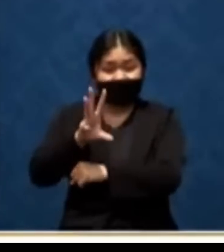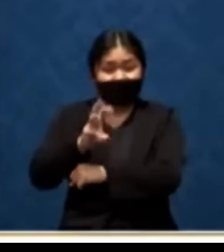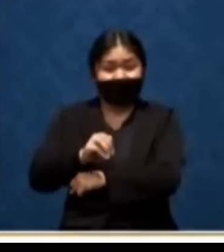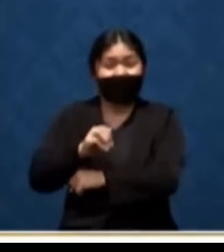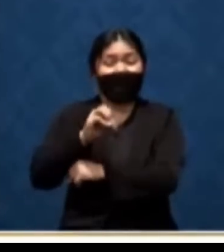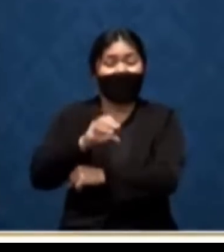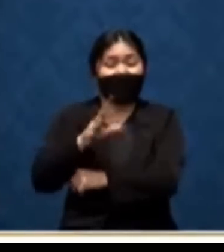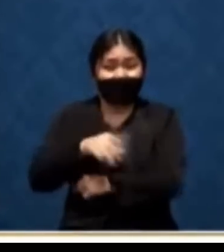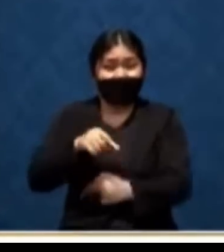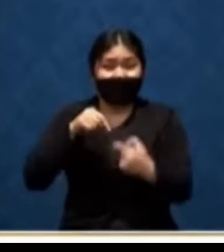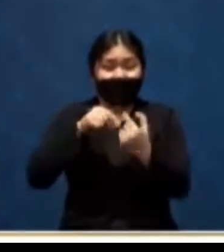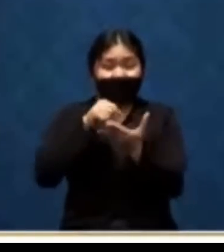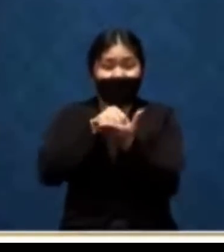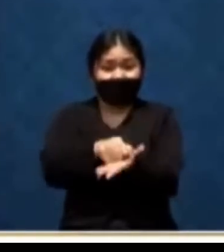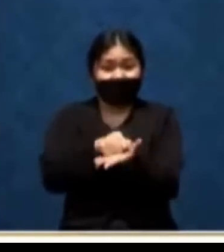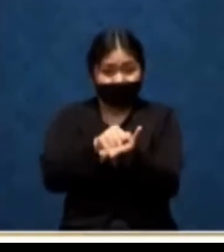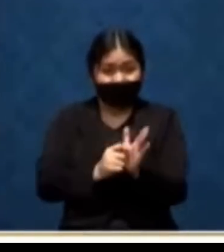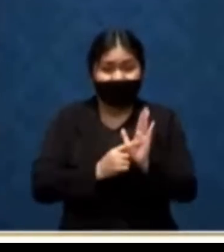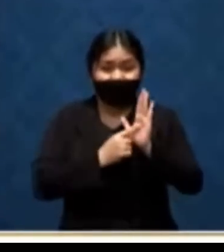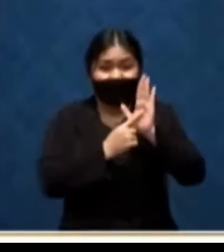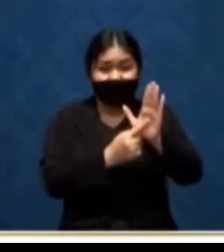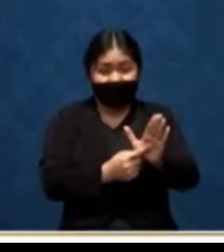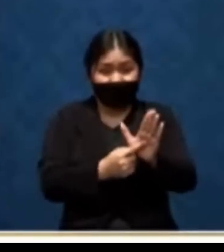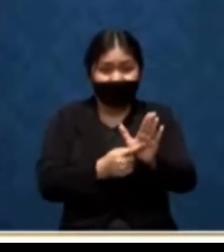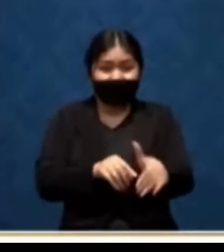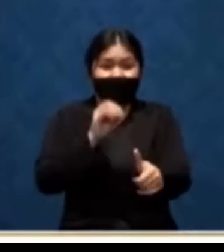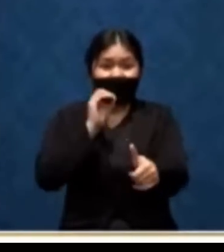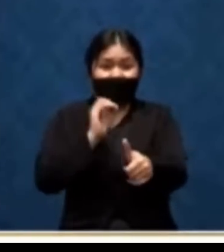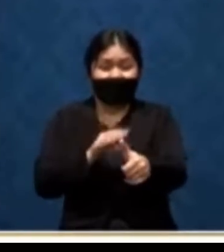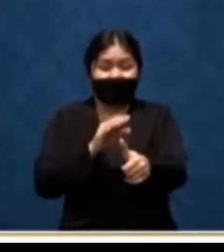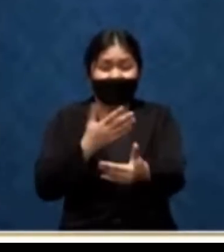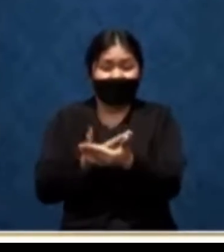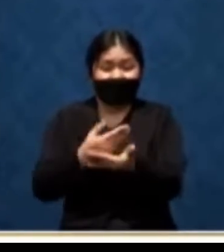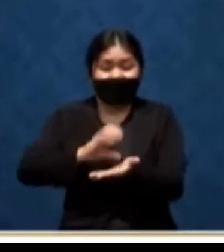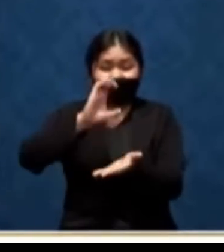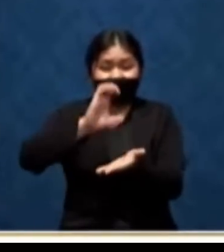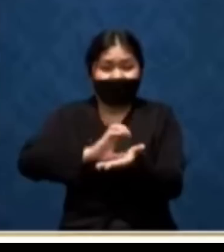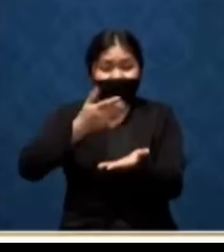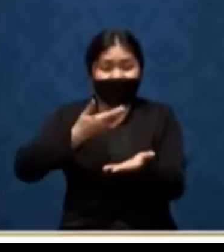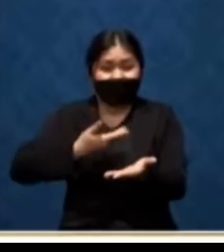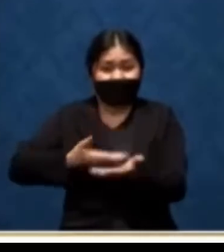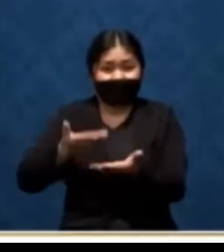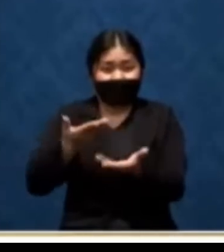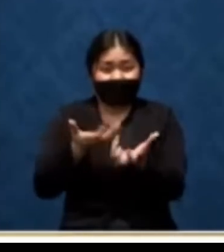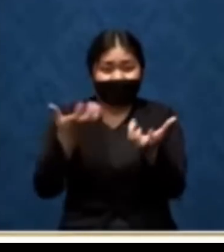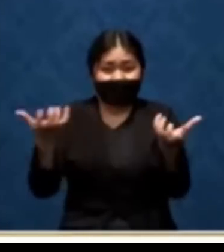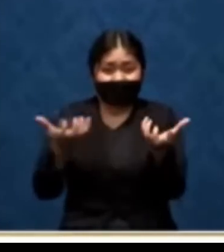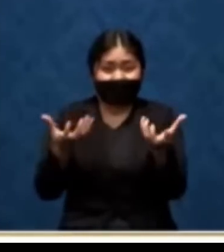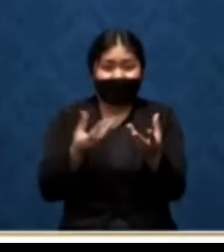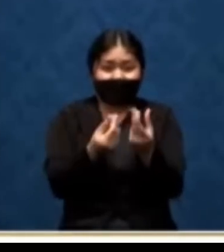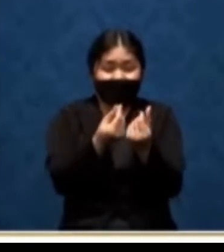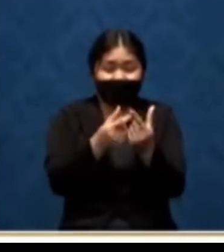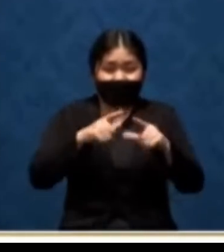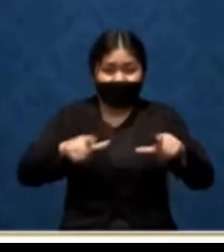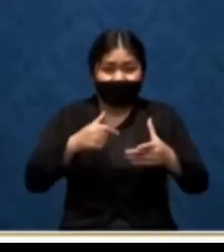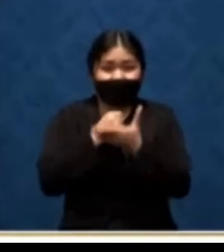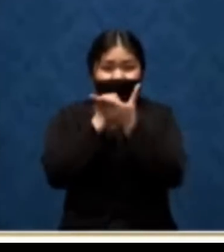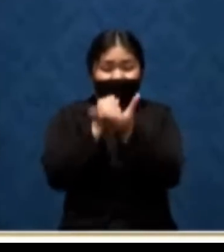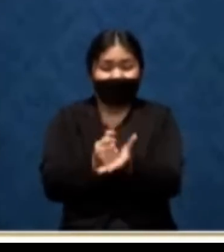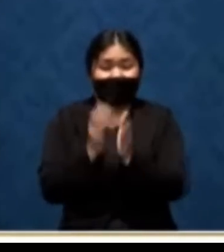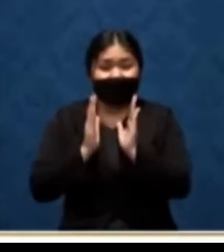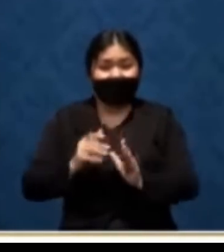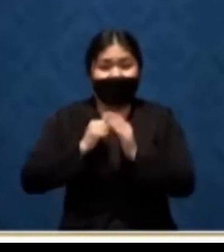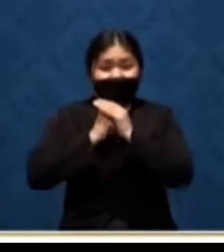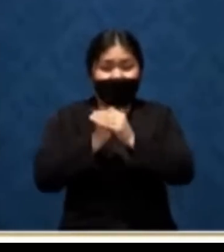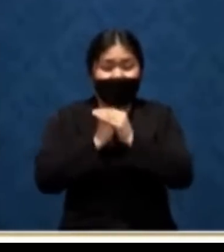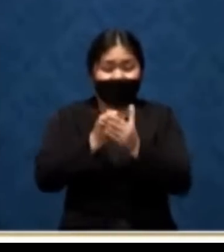ให้บริการเช่นฟังให้ดีนะครับแนะนำการลงทุนและซื้ออสังหาช่วยคนจีนจดทะเบียนบริ